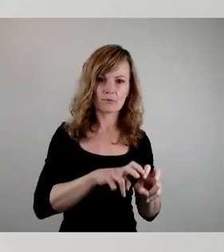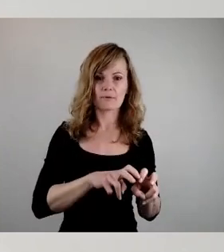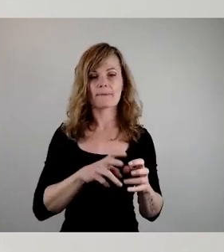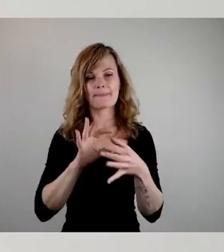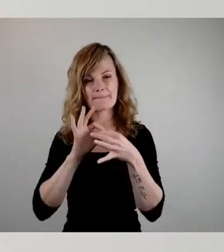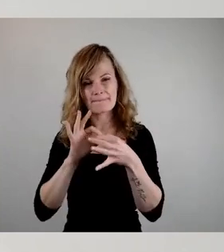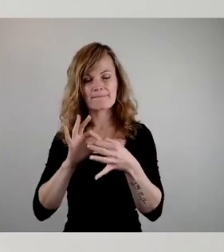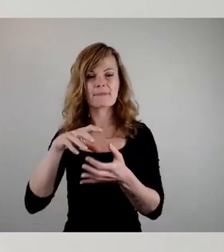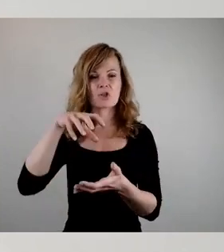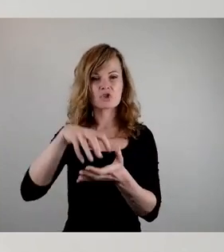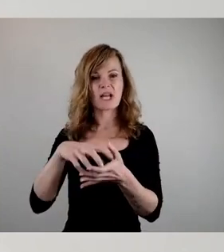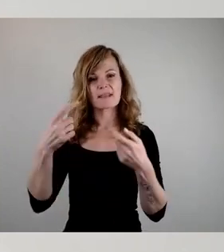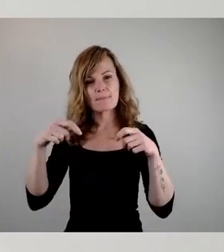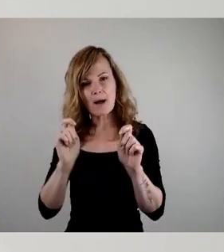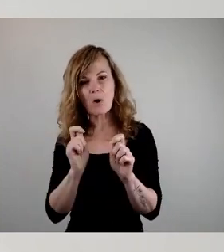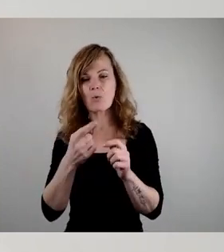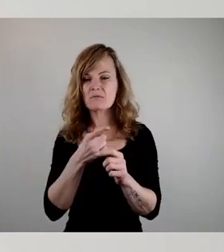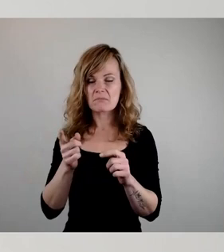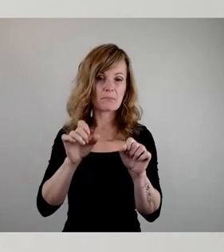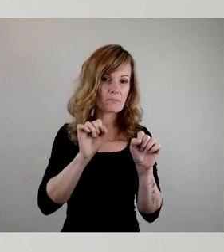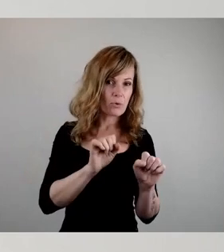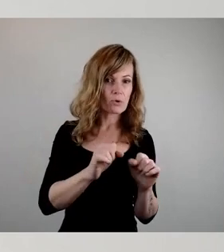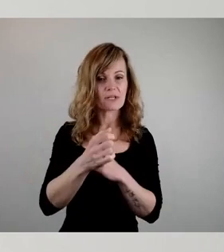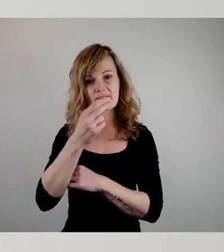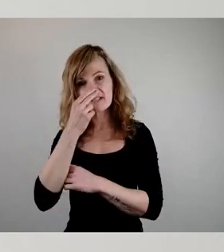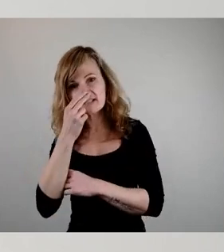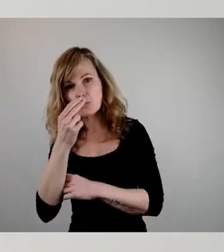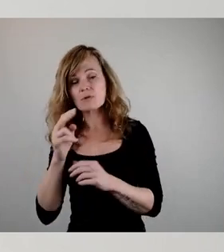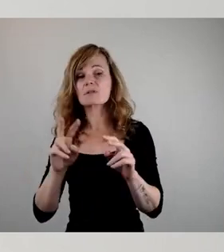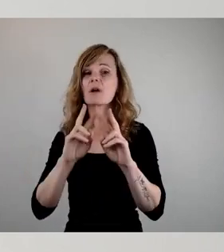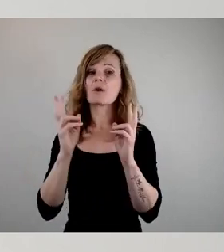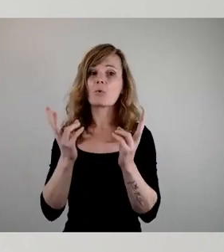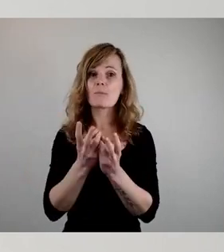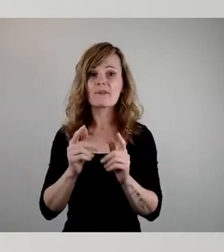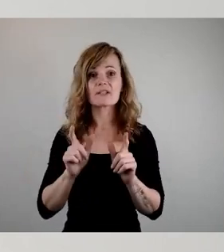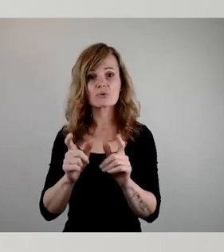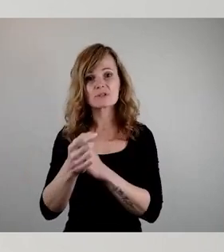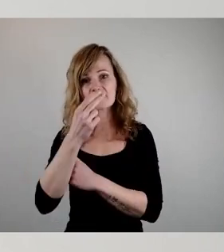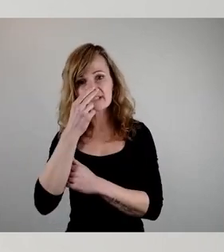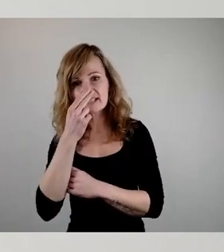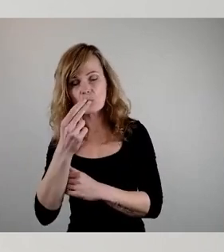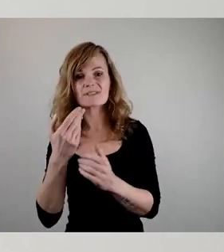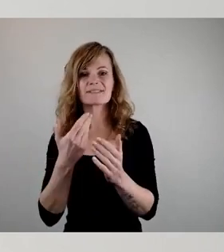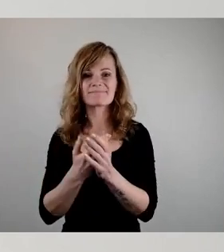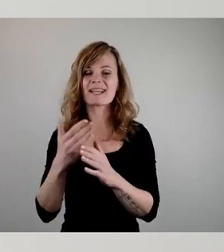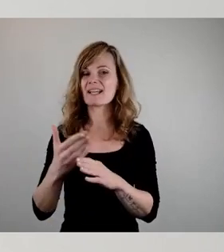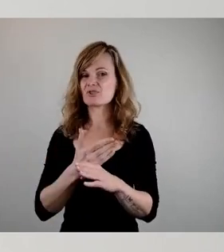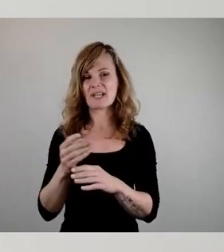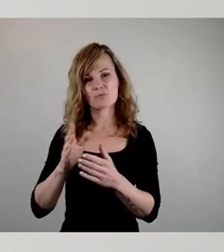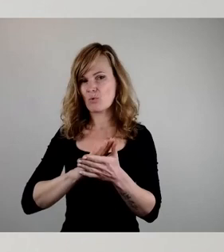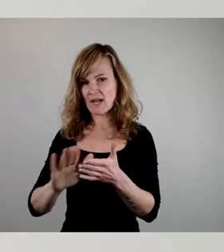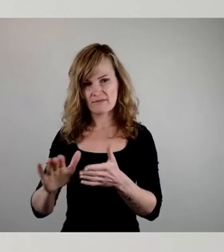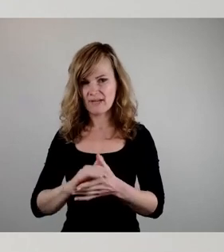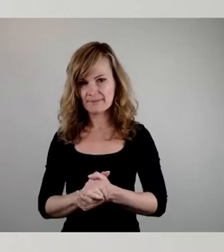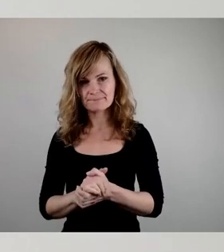nur mit verkehrlichen Fragen auseinandergesetzt haben, sondern auch naturschutzfachlichen Fragen. Und die Entscheidung eben keine leichte ist. Ich